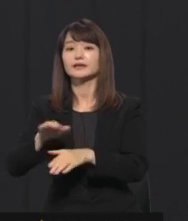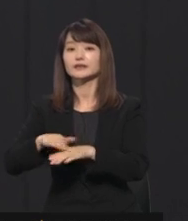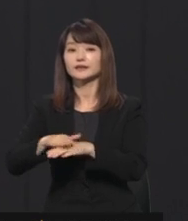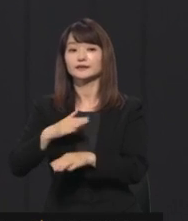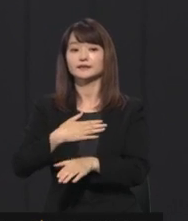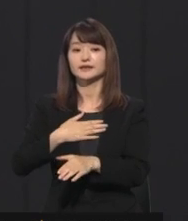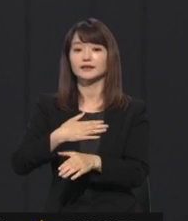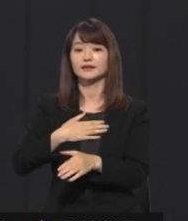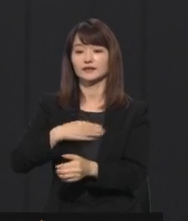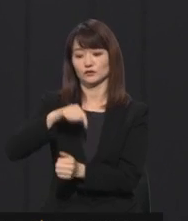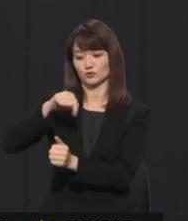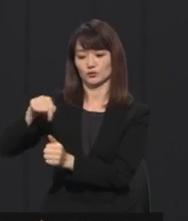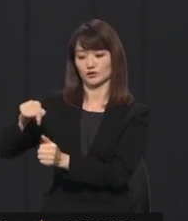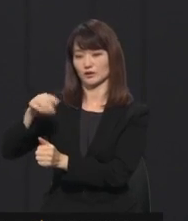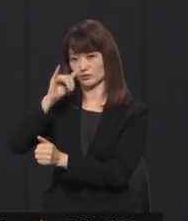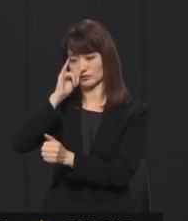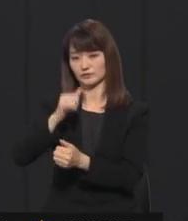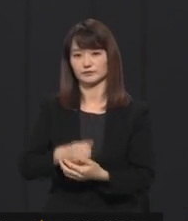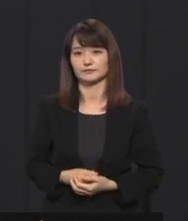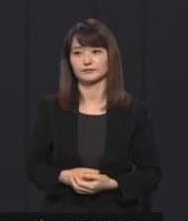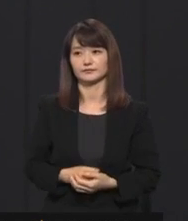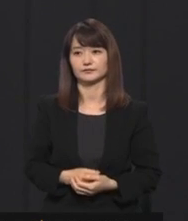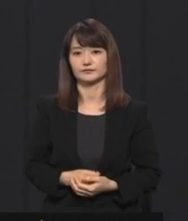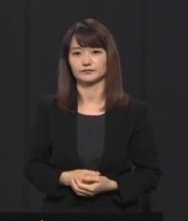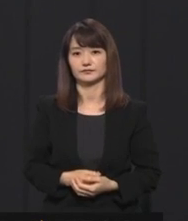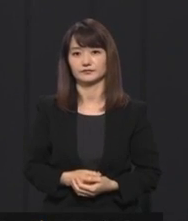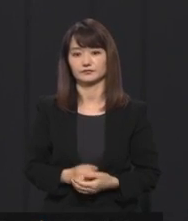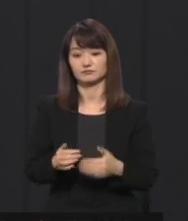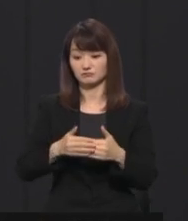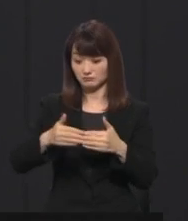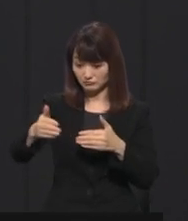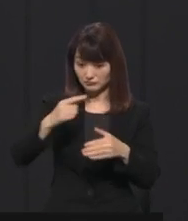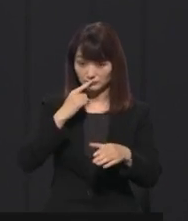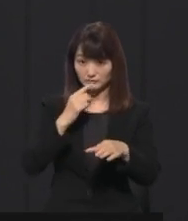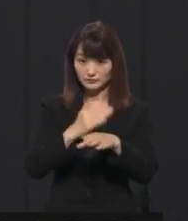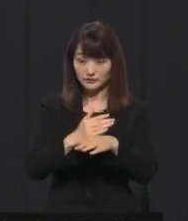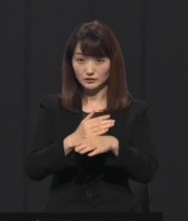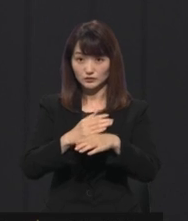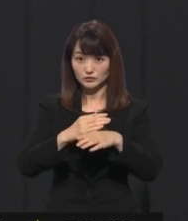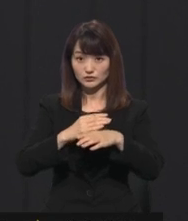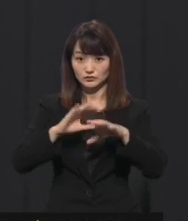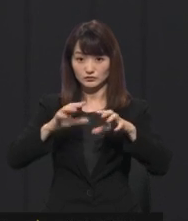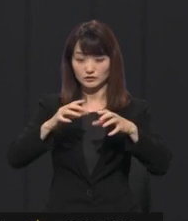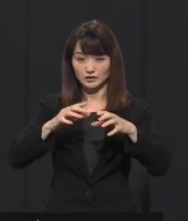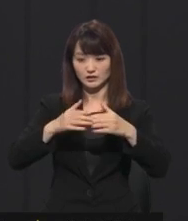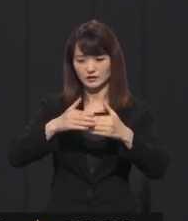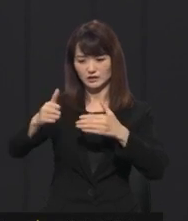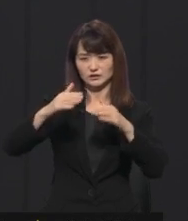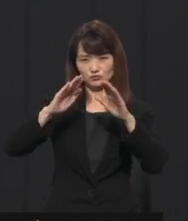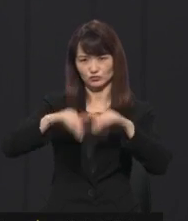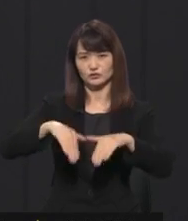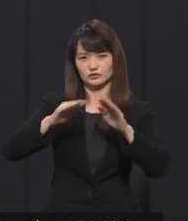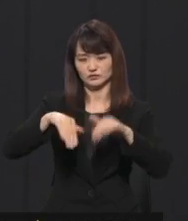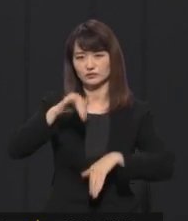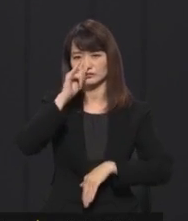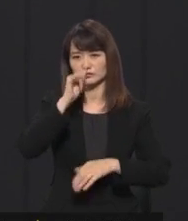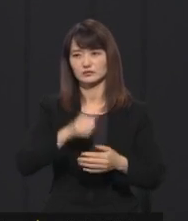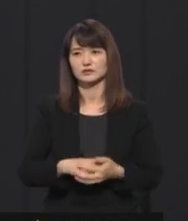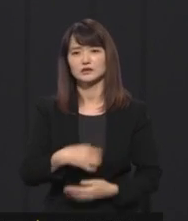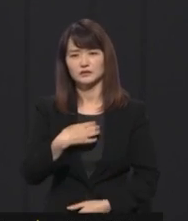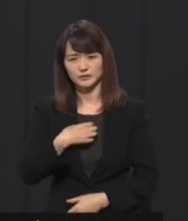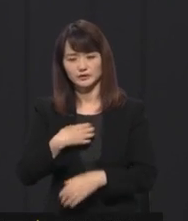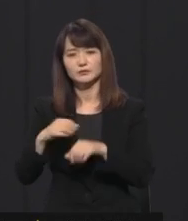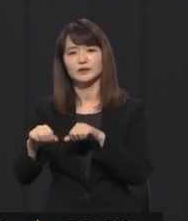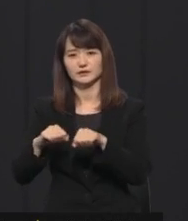있습니다 그 과정에서 굉장히 어민 주 공화정의 원칙들 다 무너뜨린 행동들 지금 하고 있는 거죠 굉장히 위험한